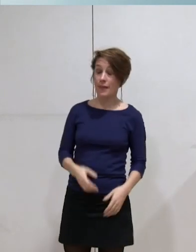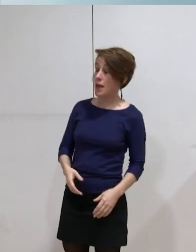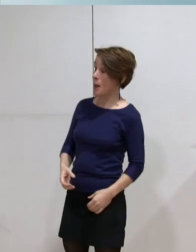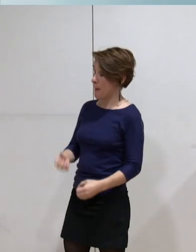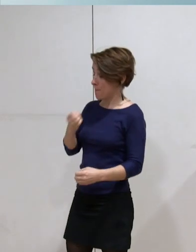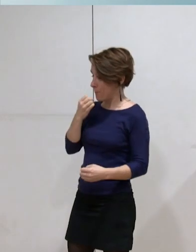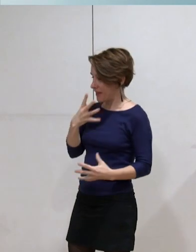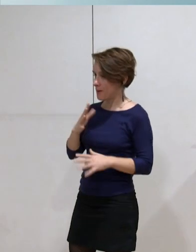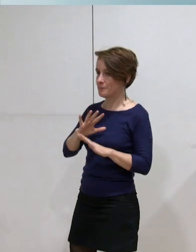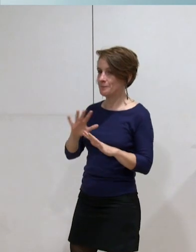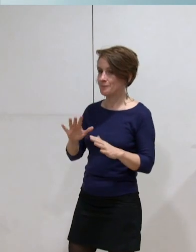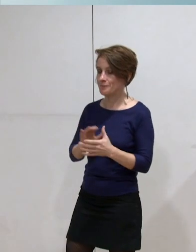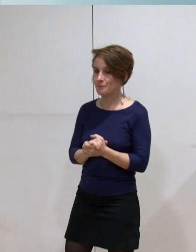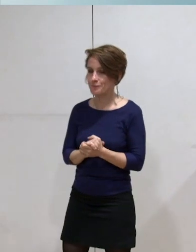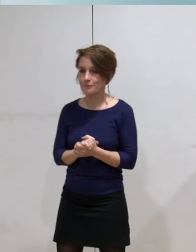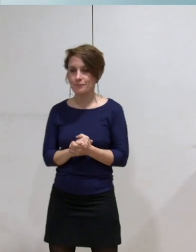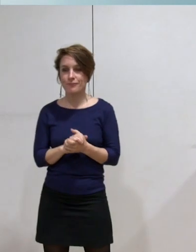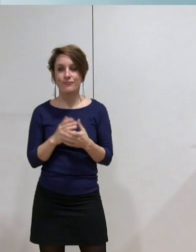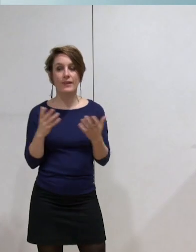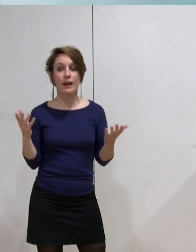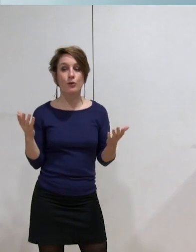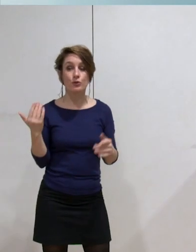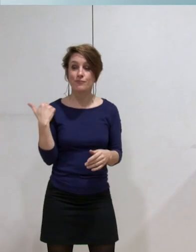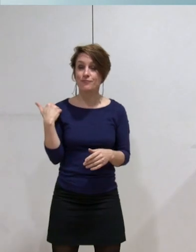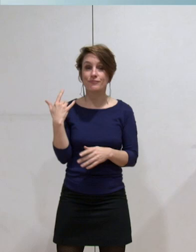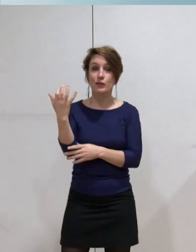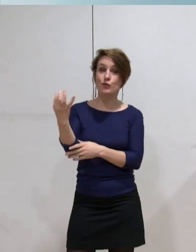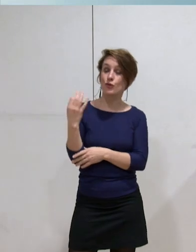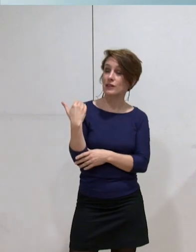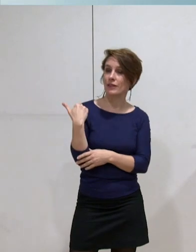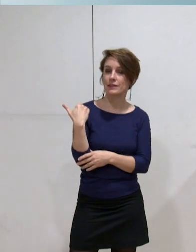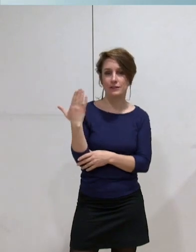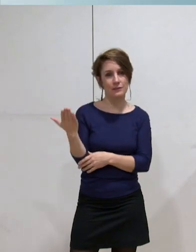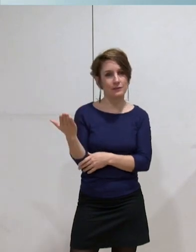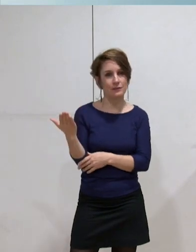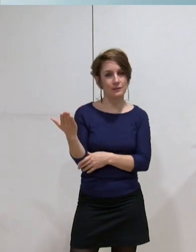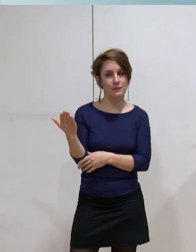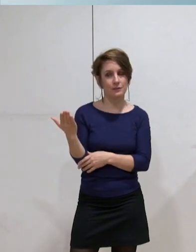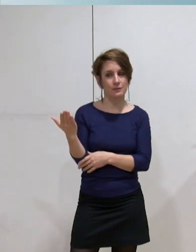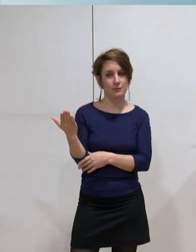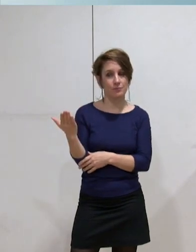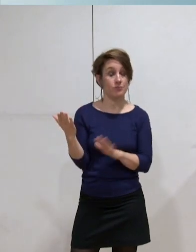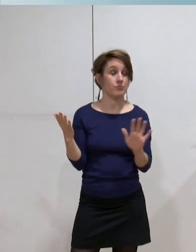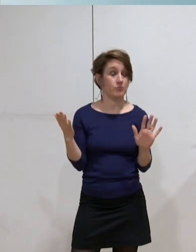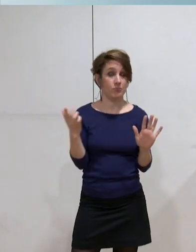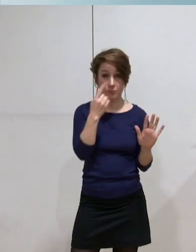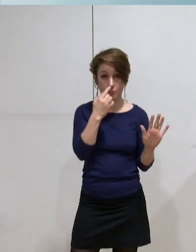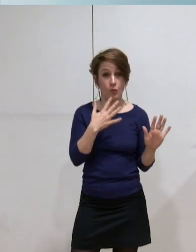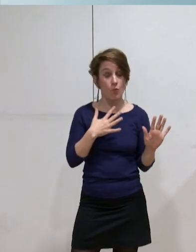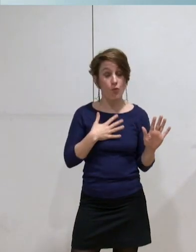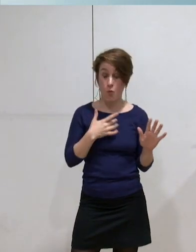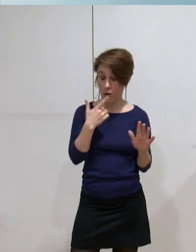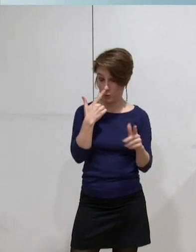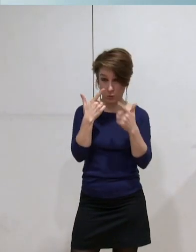euh d'abord ce qui vient d'être dit parce que pour le coup je pense que ça recoupe là un vrai